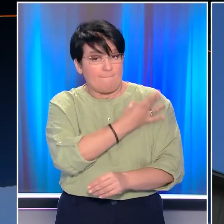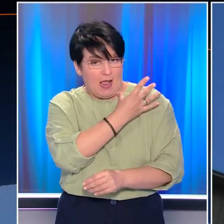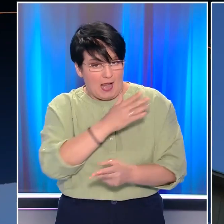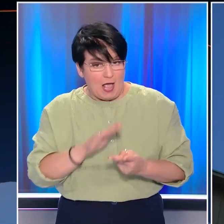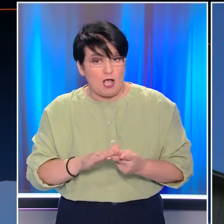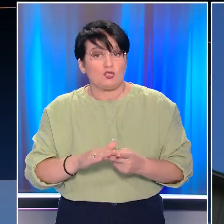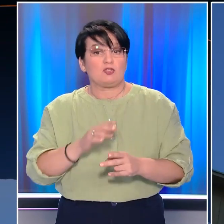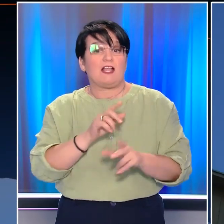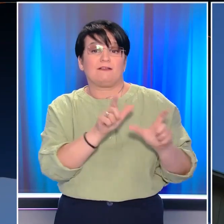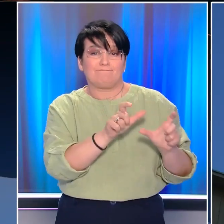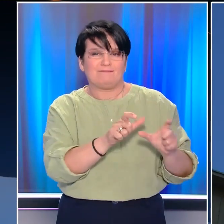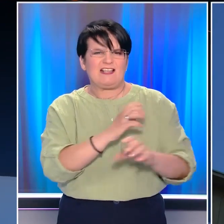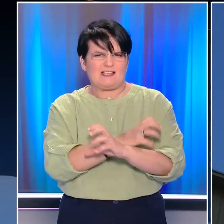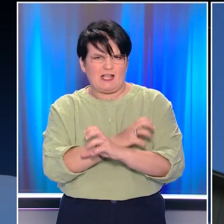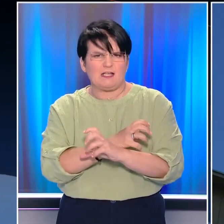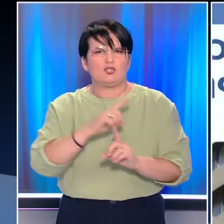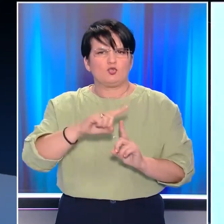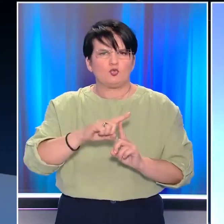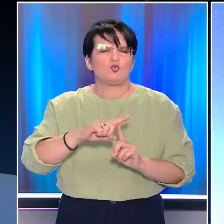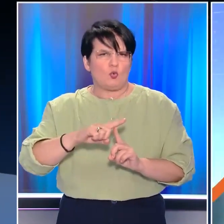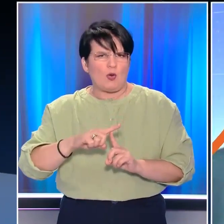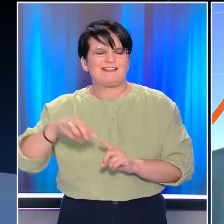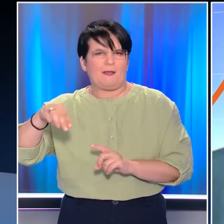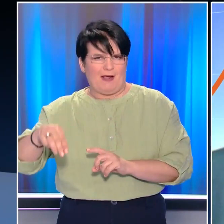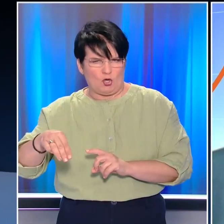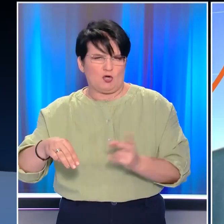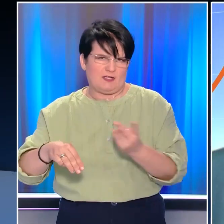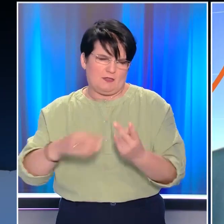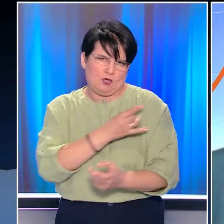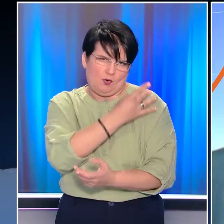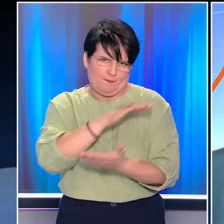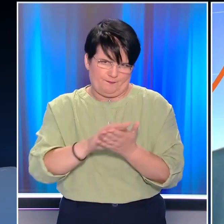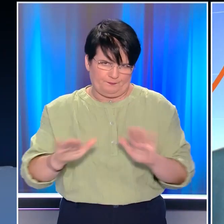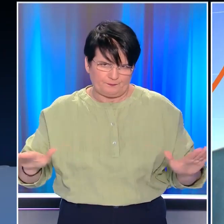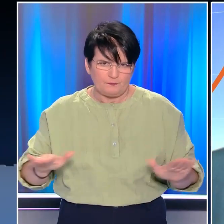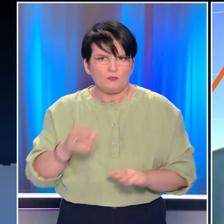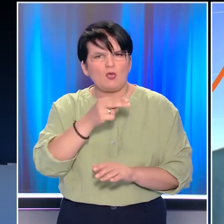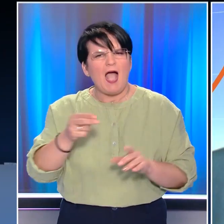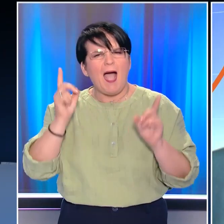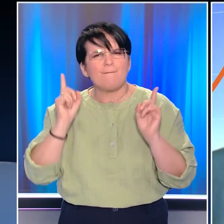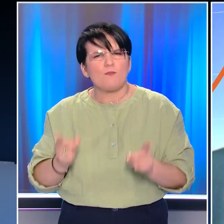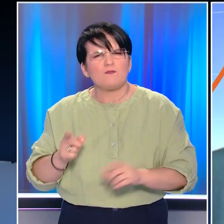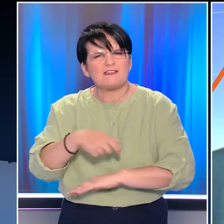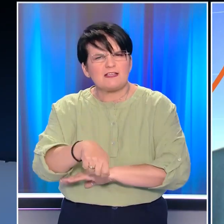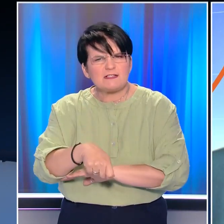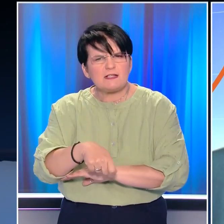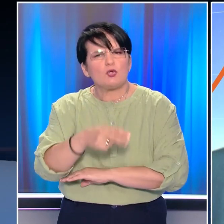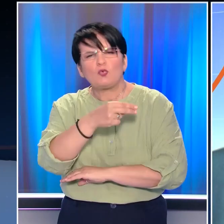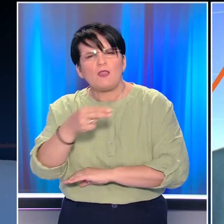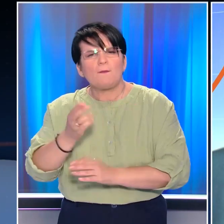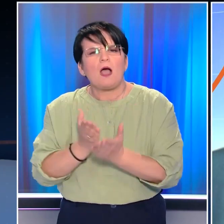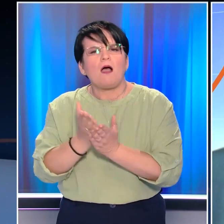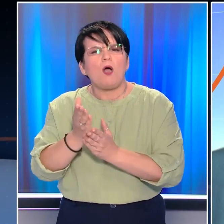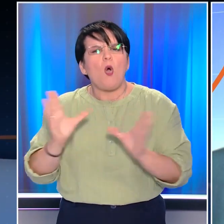ακόμα οι επίκουροι εισαγγελείς Τζούρας και Μανώλης. Η απόφαση του Δικαστικού Συμβουλίου αποτελεί την επιβεβαίωση ότι η δικαιοσύνη είναι